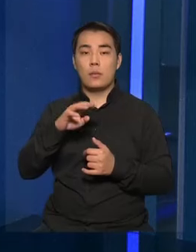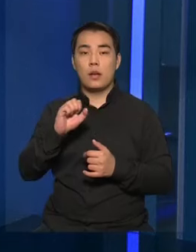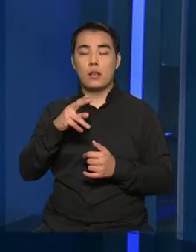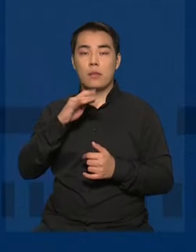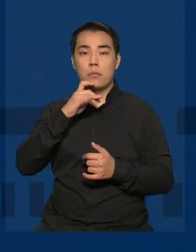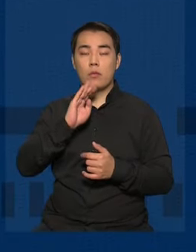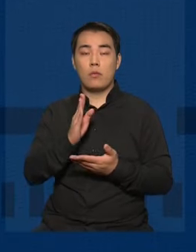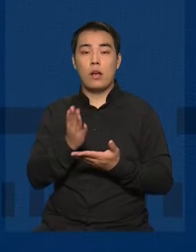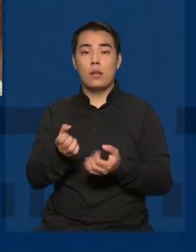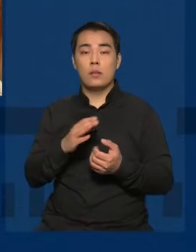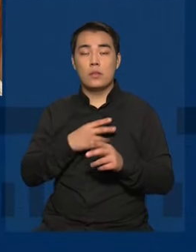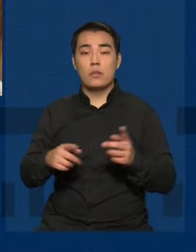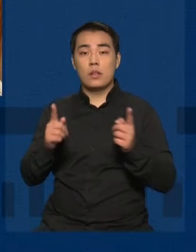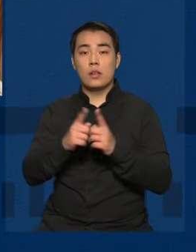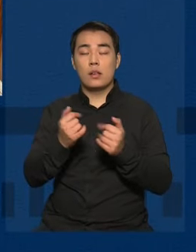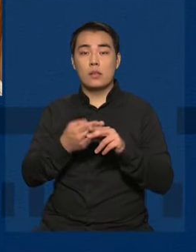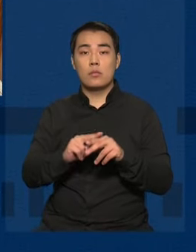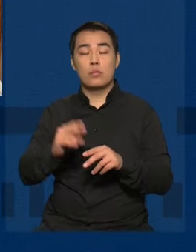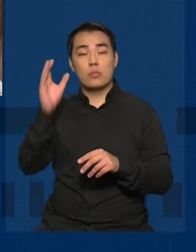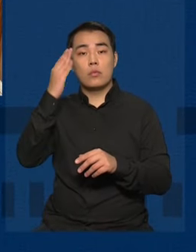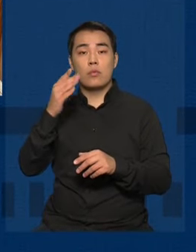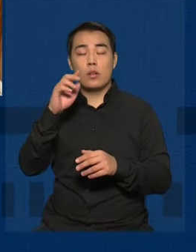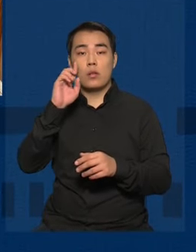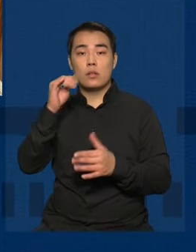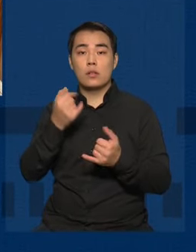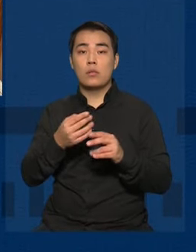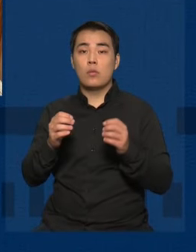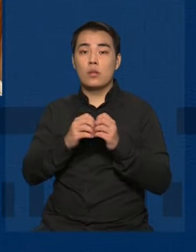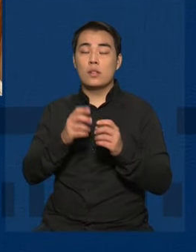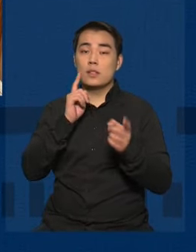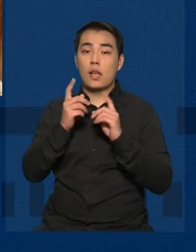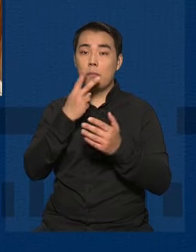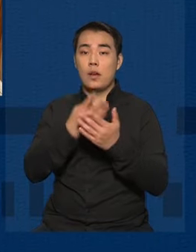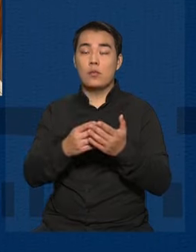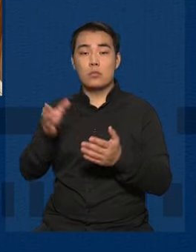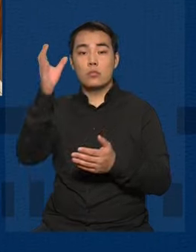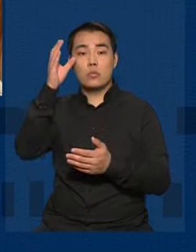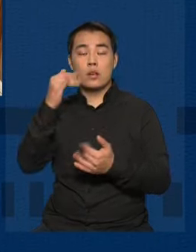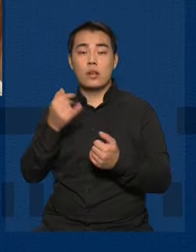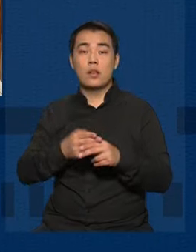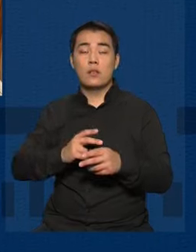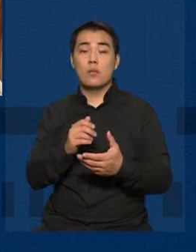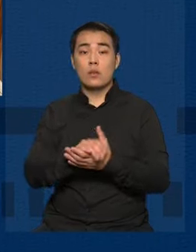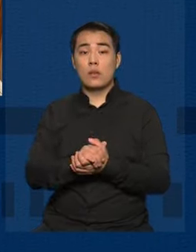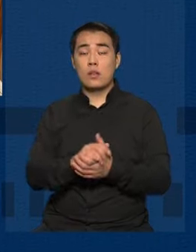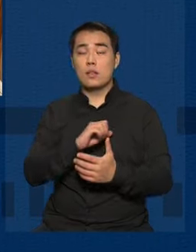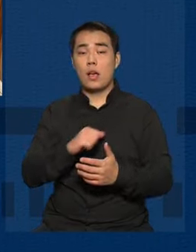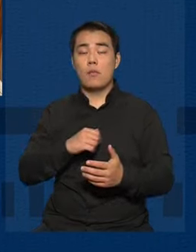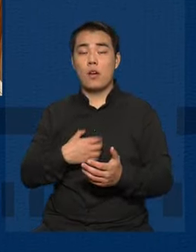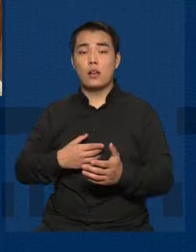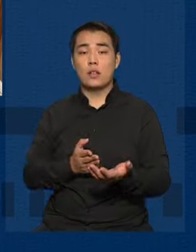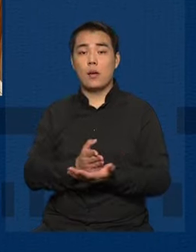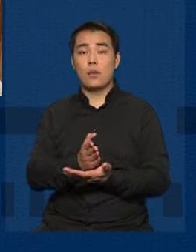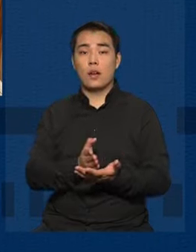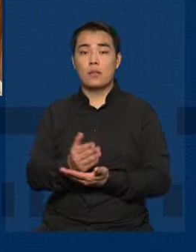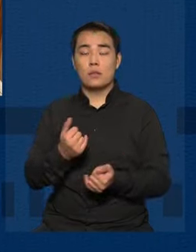қабылдады. Кездесу барысында түркі мемлекеттер ұйымының 10 саммитінде ұсынылған түркі дәуірі бағдарламасының басты бағыттарын жүзеге